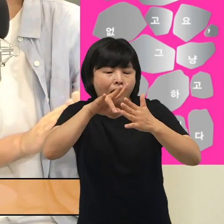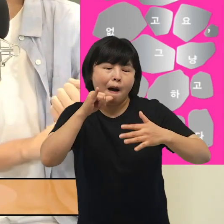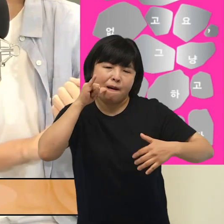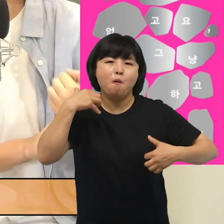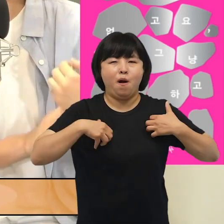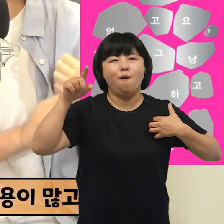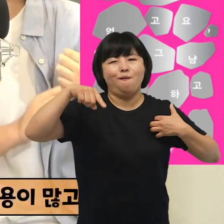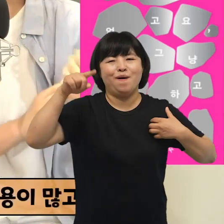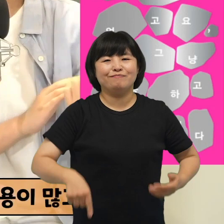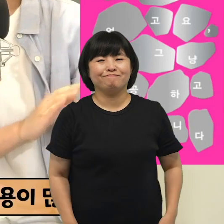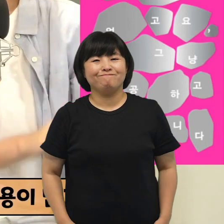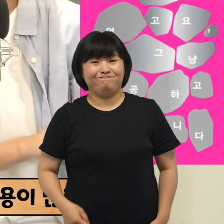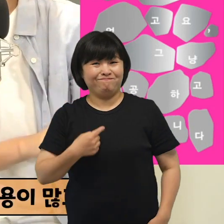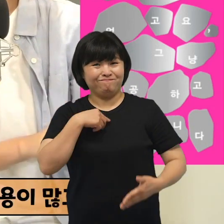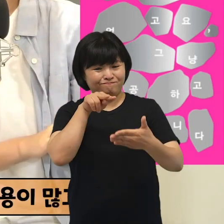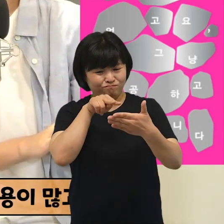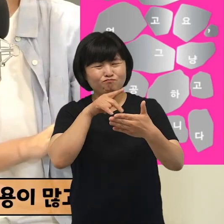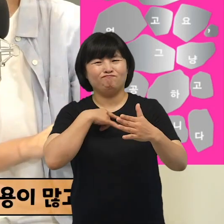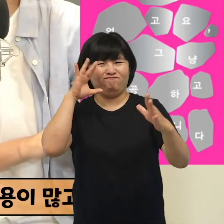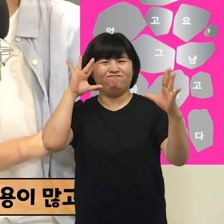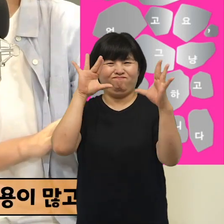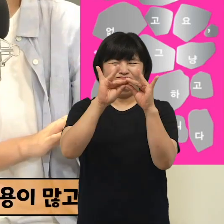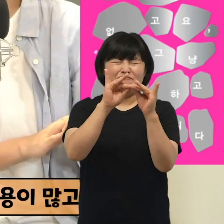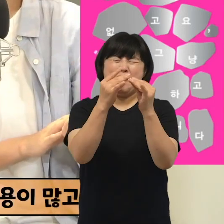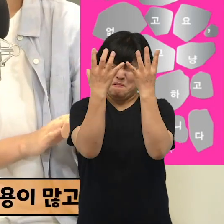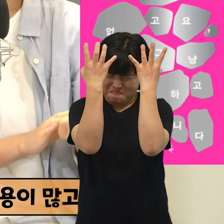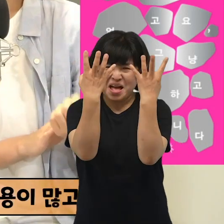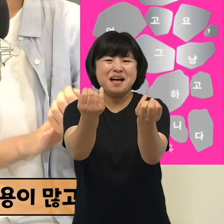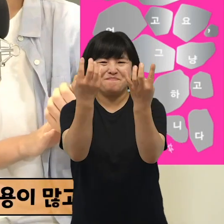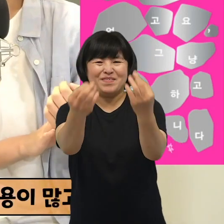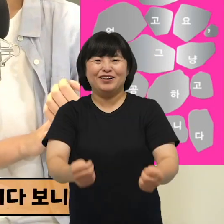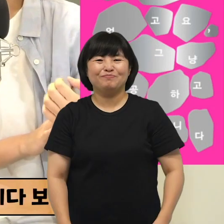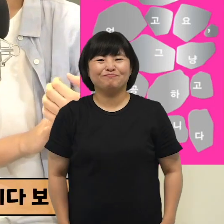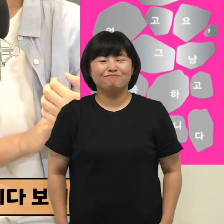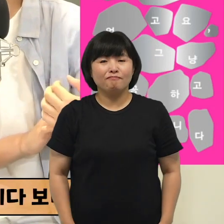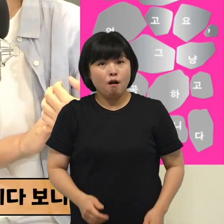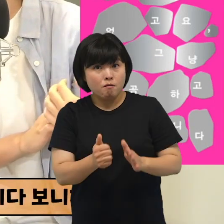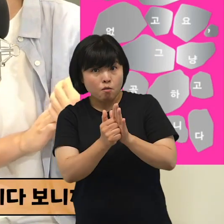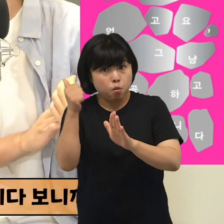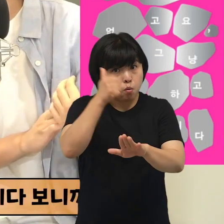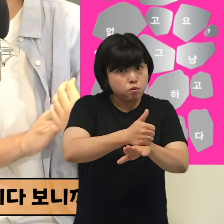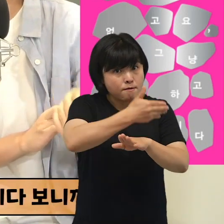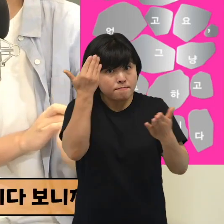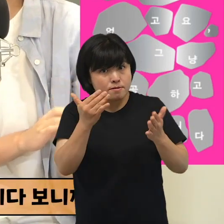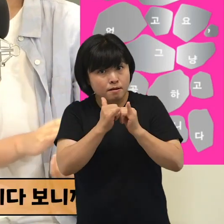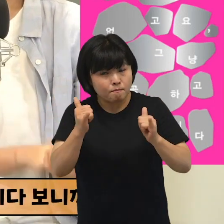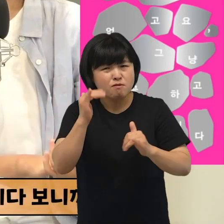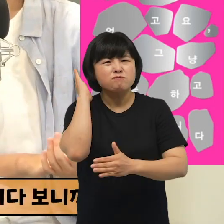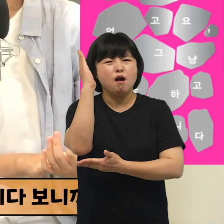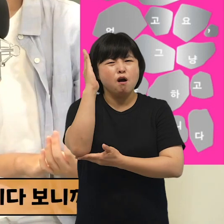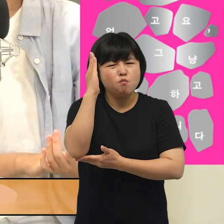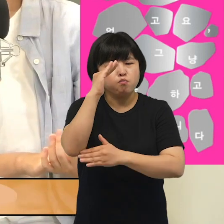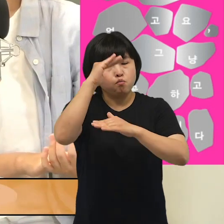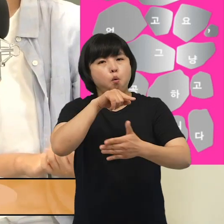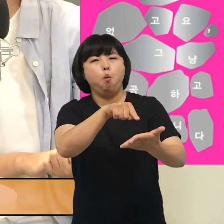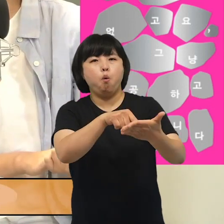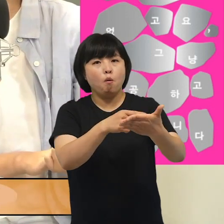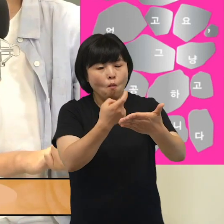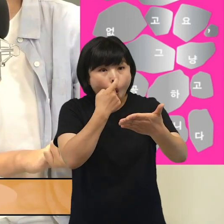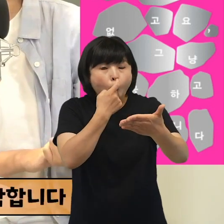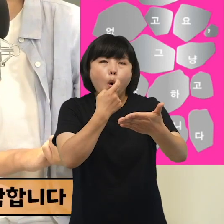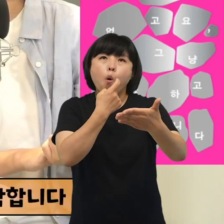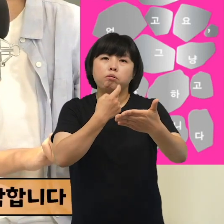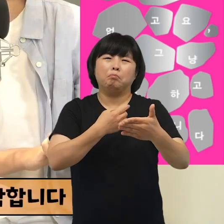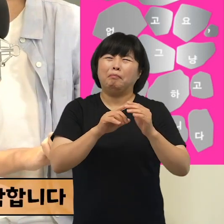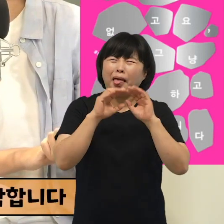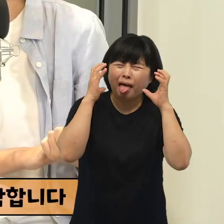합니다. 물론 저희들이 읽기에도 공감되는 내용이 많고 그리고 성공한 젊은 직장인의 이야기다 보니까 배울 점도 많기